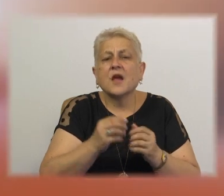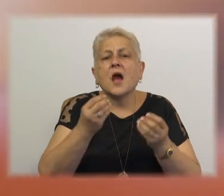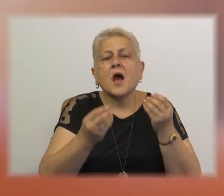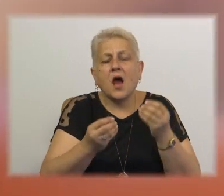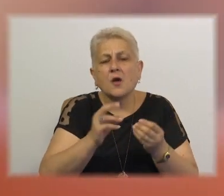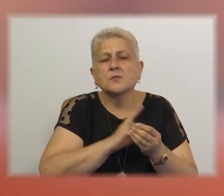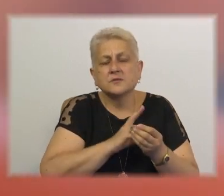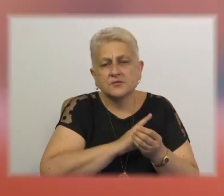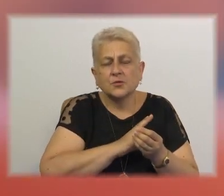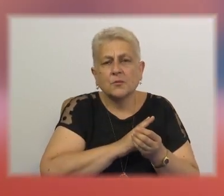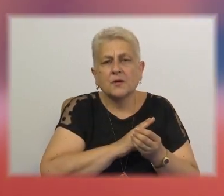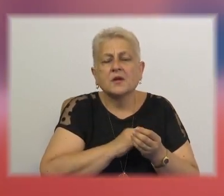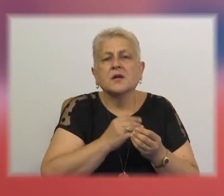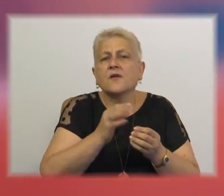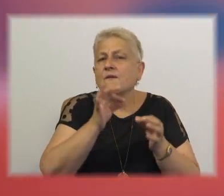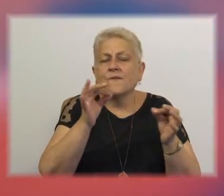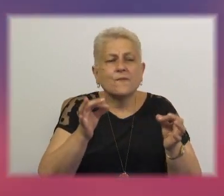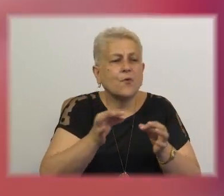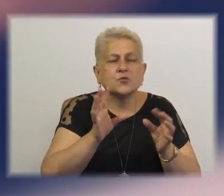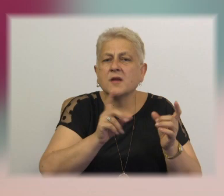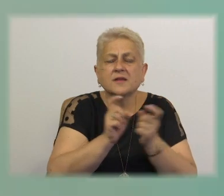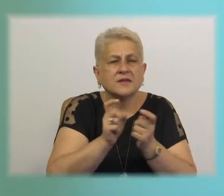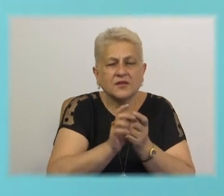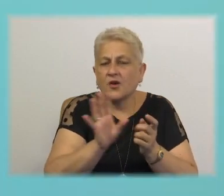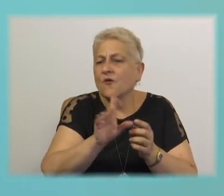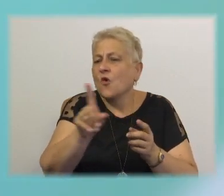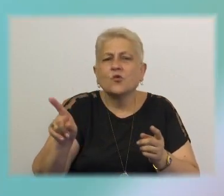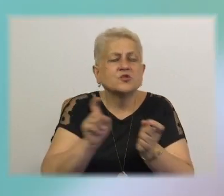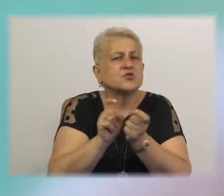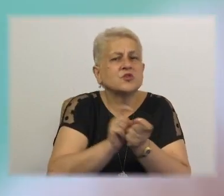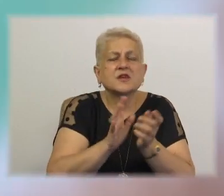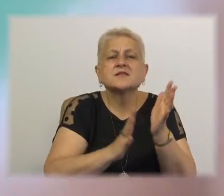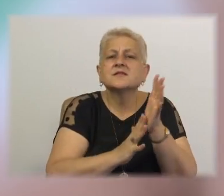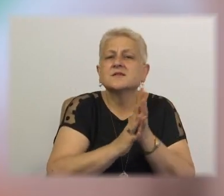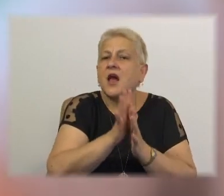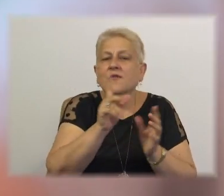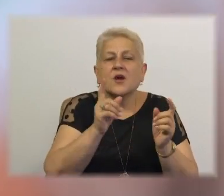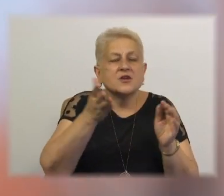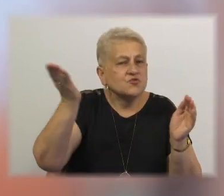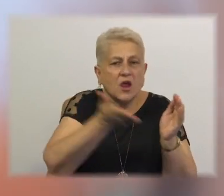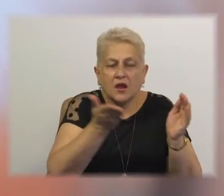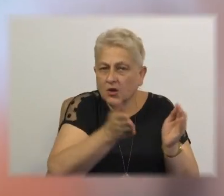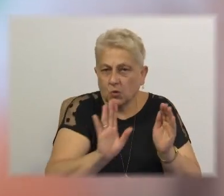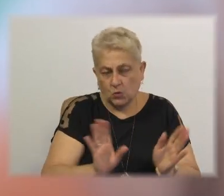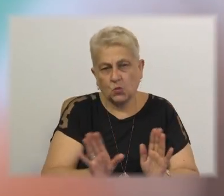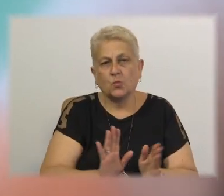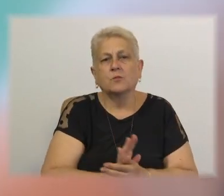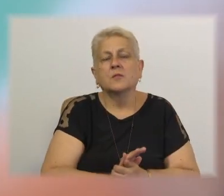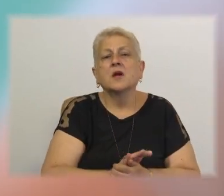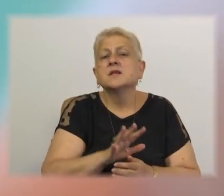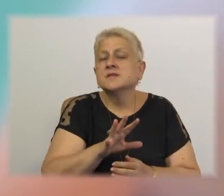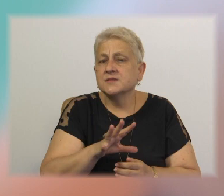Խաղաղությունը, որ ոչ մի բան չեն կրվում, ոչ մեկ չի կրվում, ծառերը չեն կտրում,